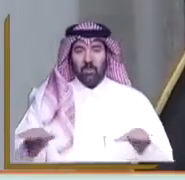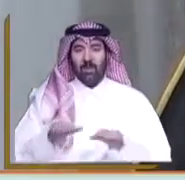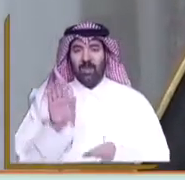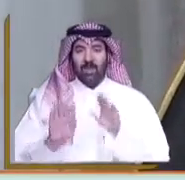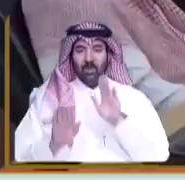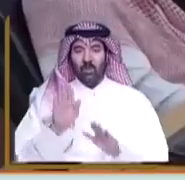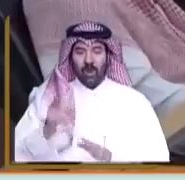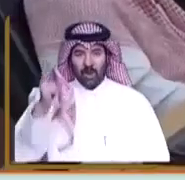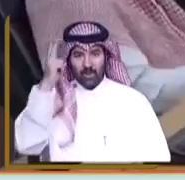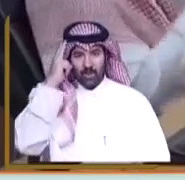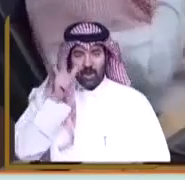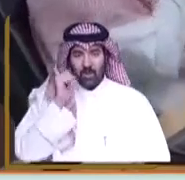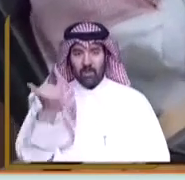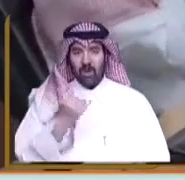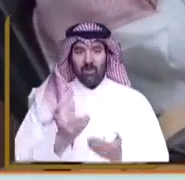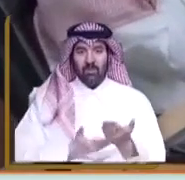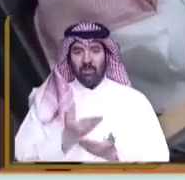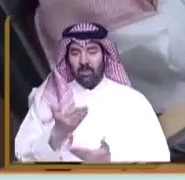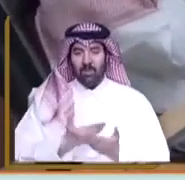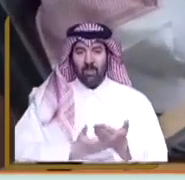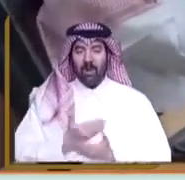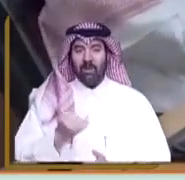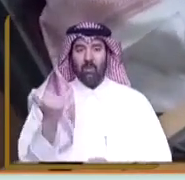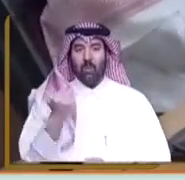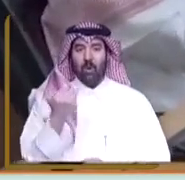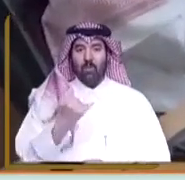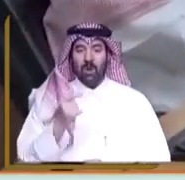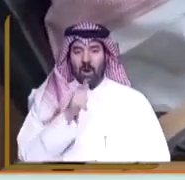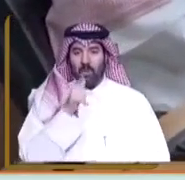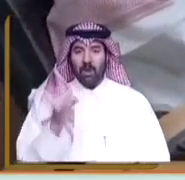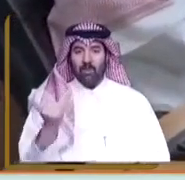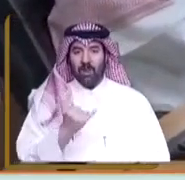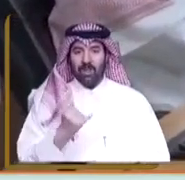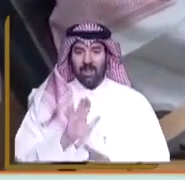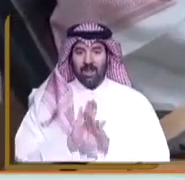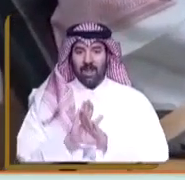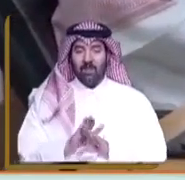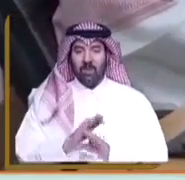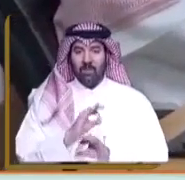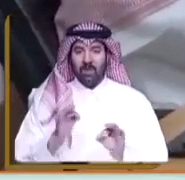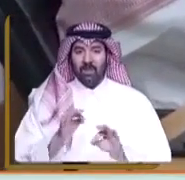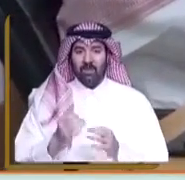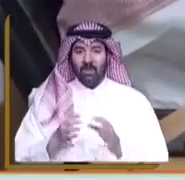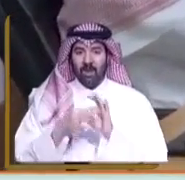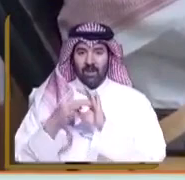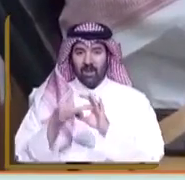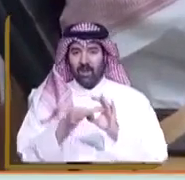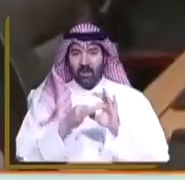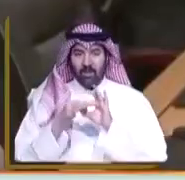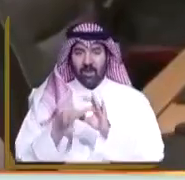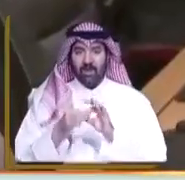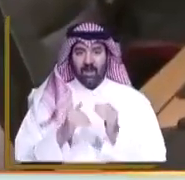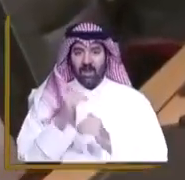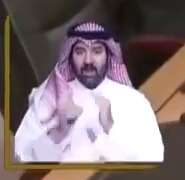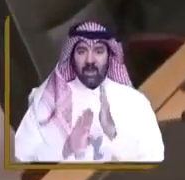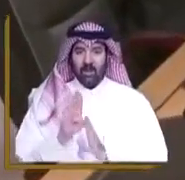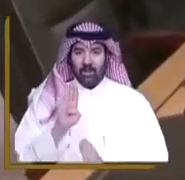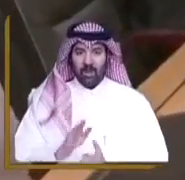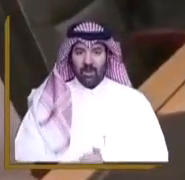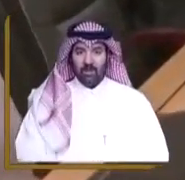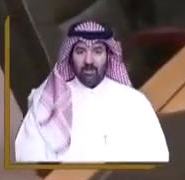الزيارات البرلمانية المتبادلة من أهمية بالغة لدعم وتعزيز العلاقات وتنميتها.